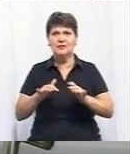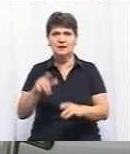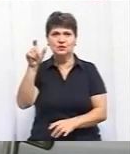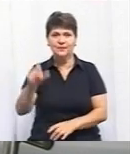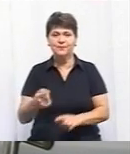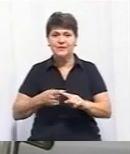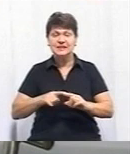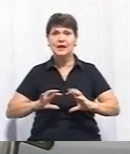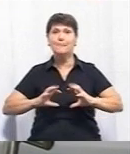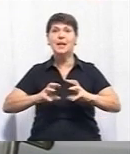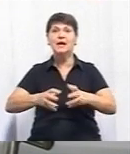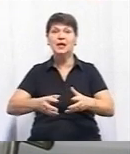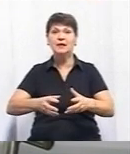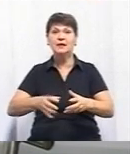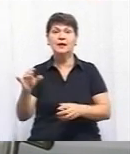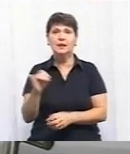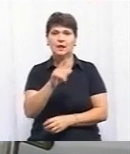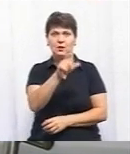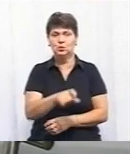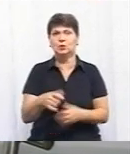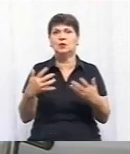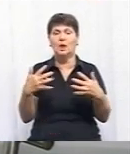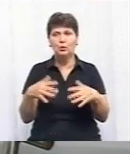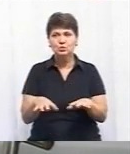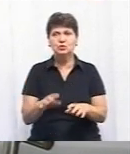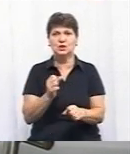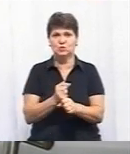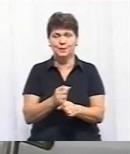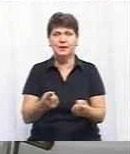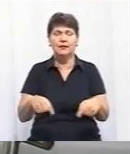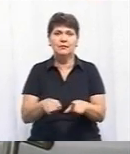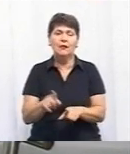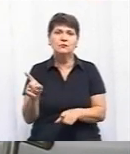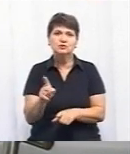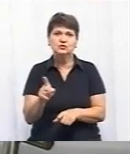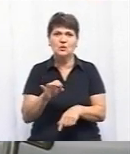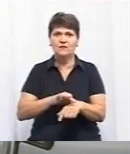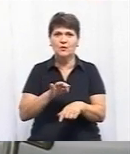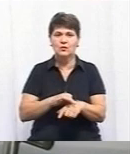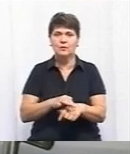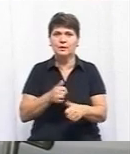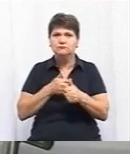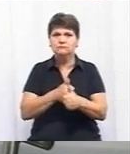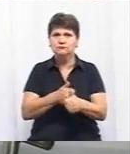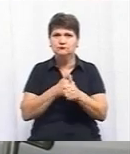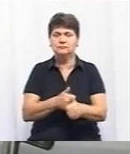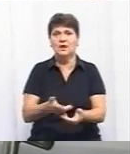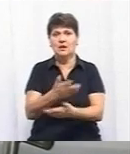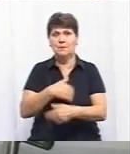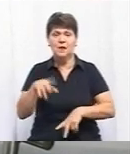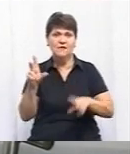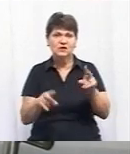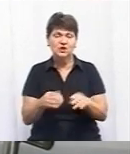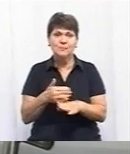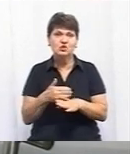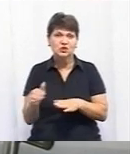цій планеті. І людина вже зробила так, що ці хвороби просто нас переслідують. І ми вважаємо, що